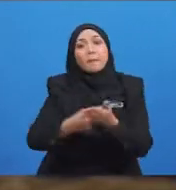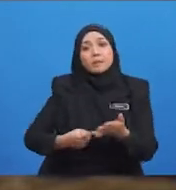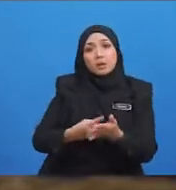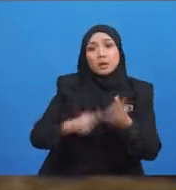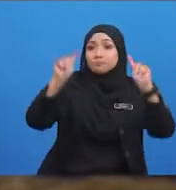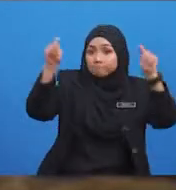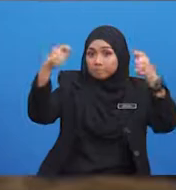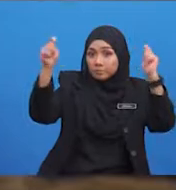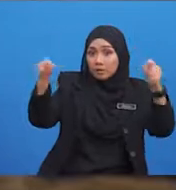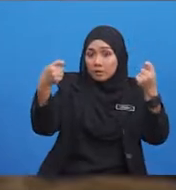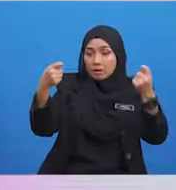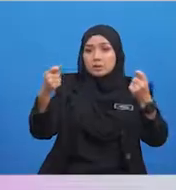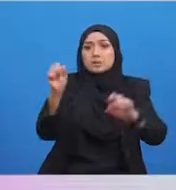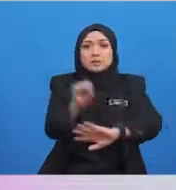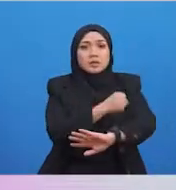tema sajak ini.